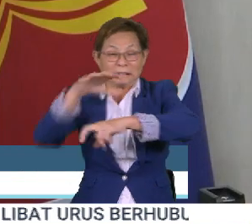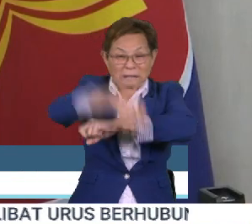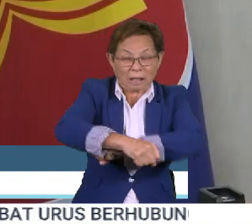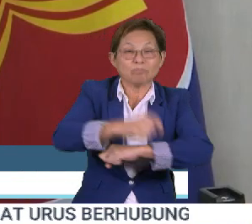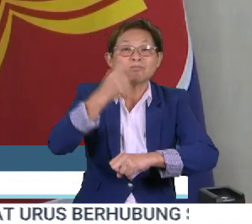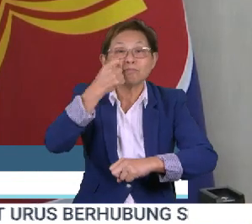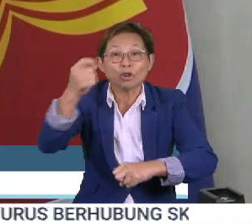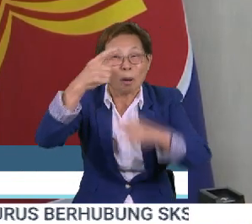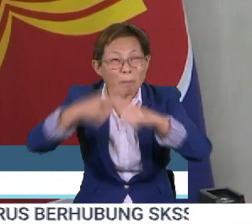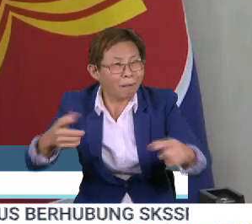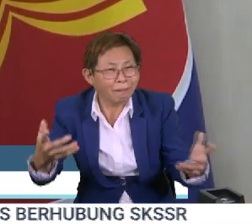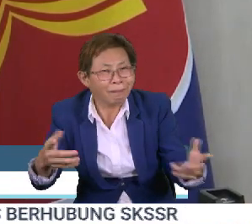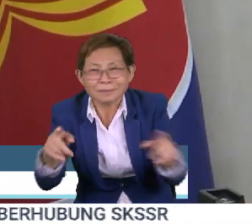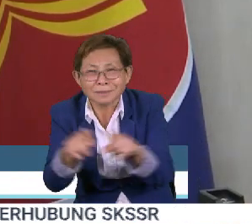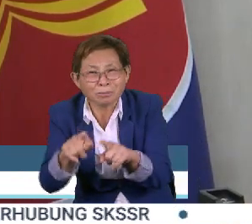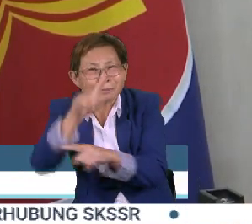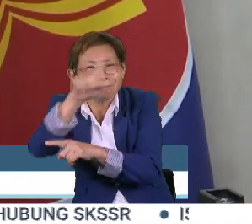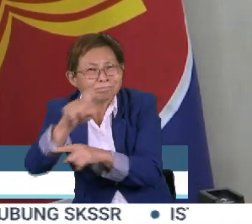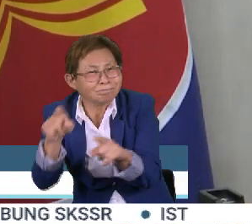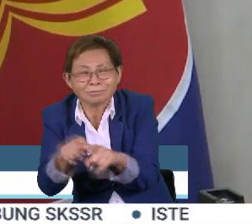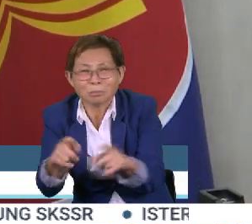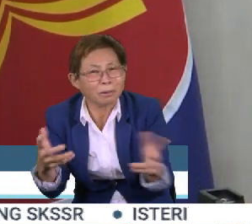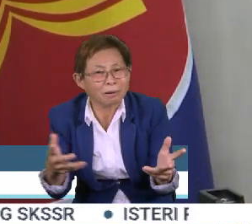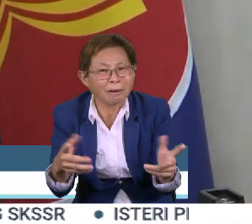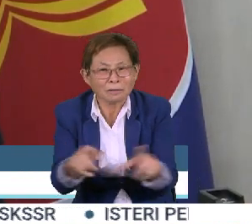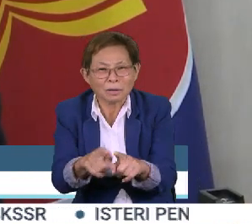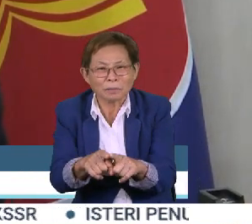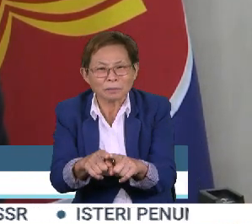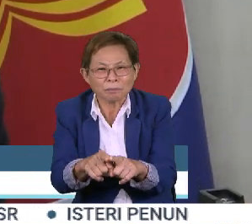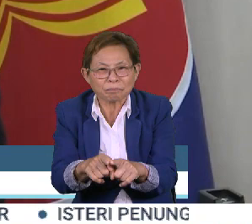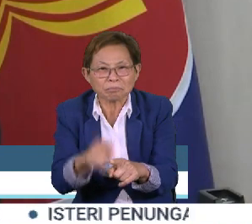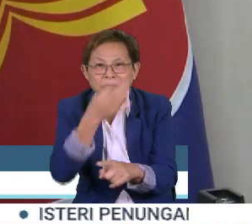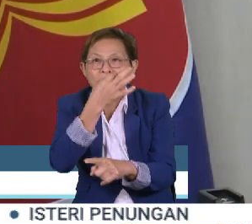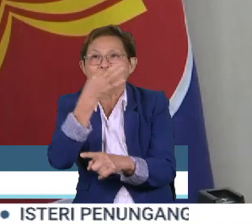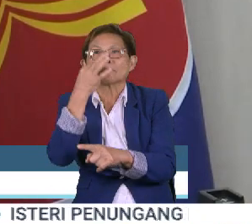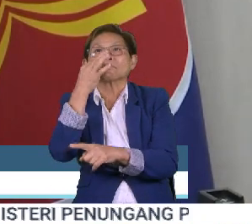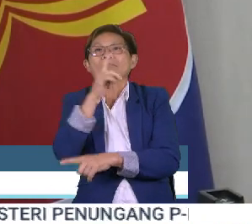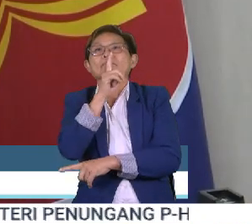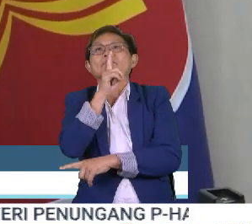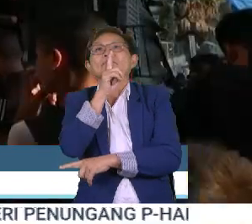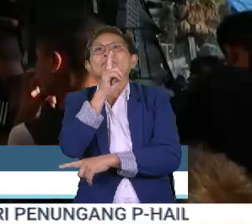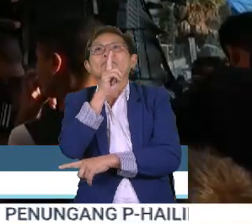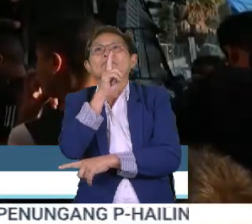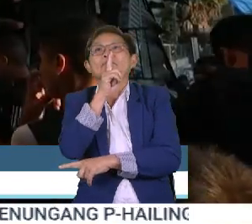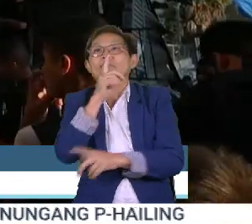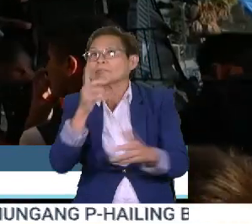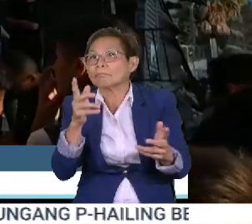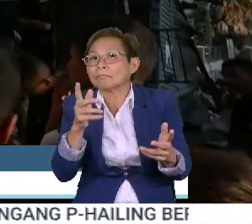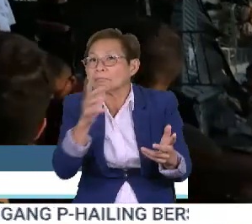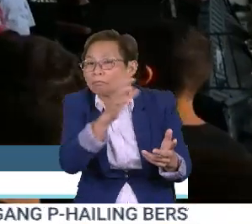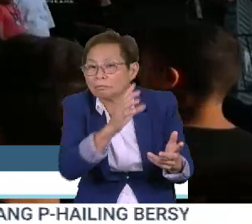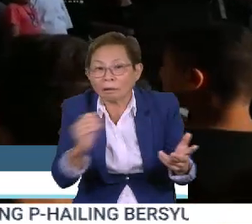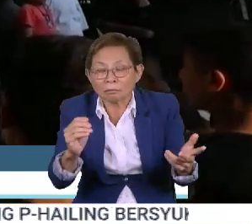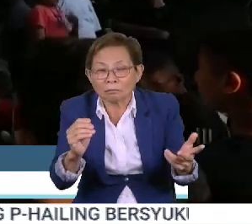tetapi soal yang sama nampak seolah keluh membisu dan tidak